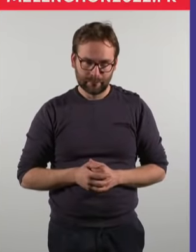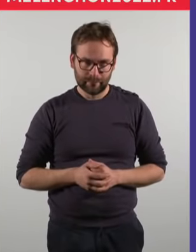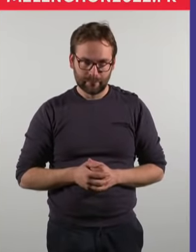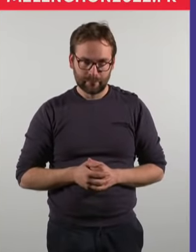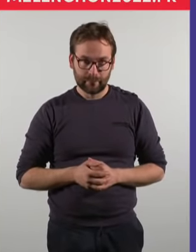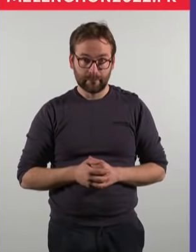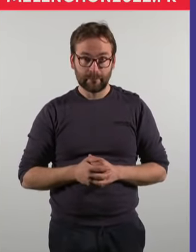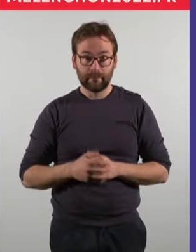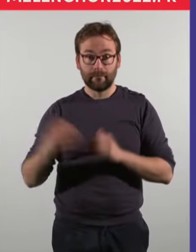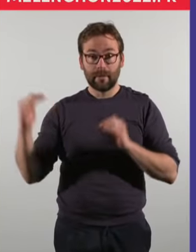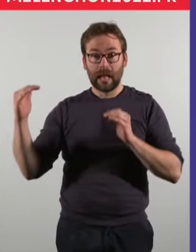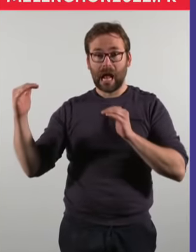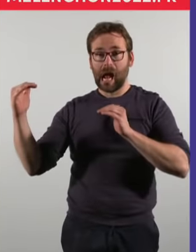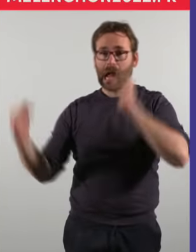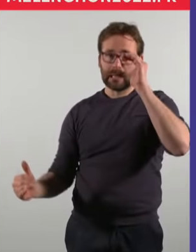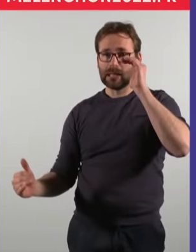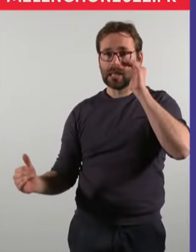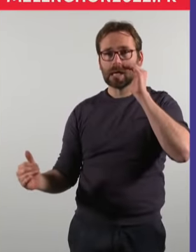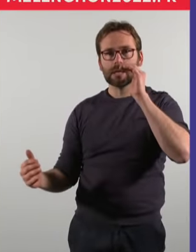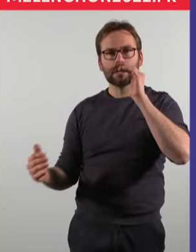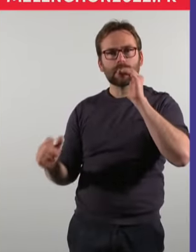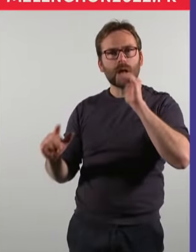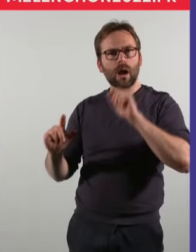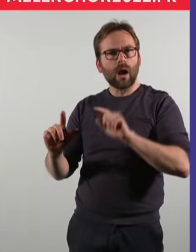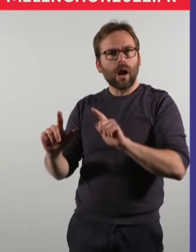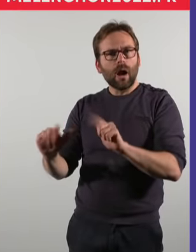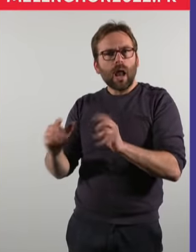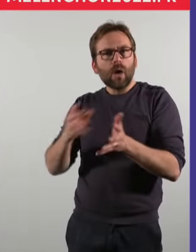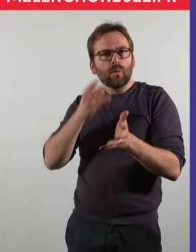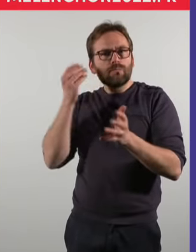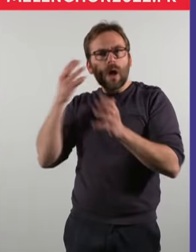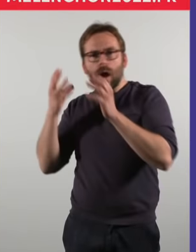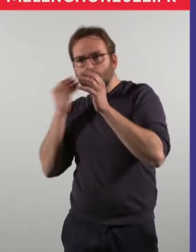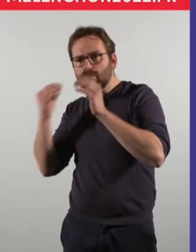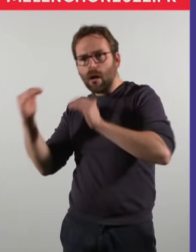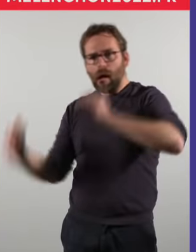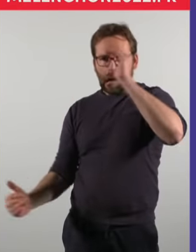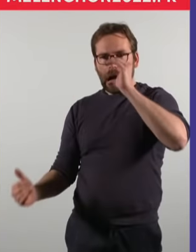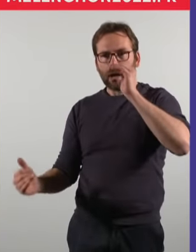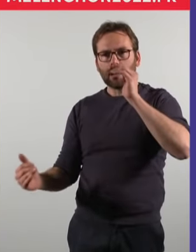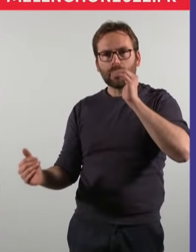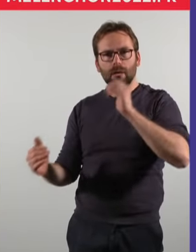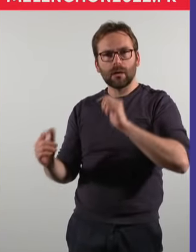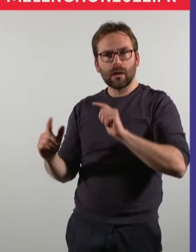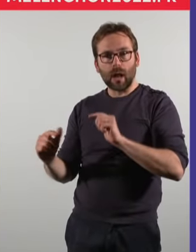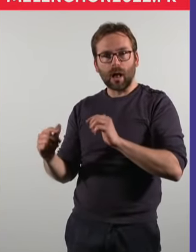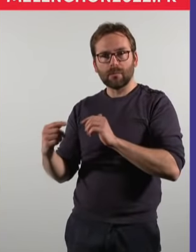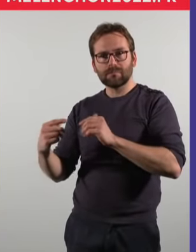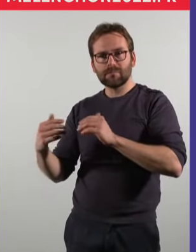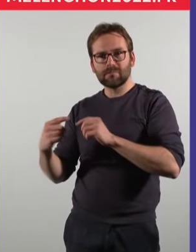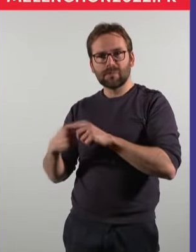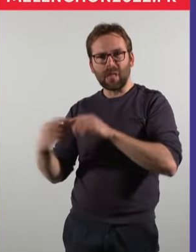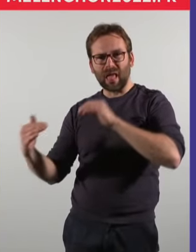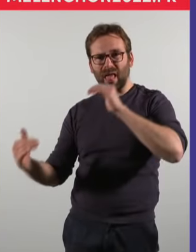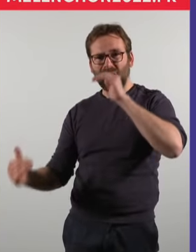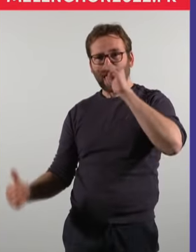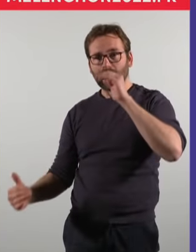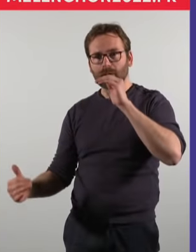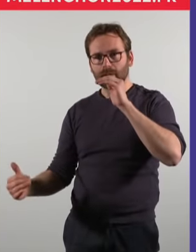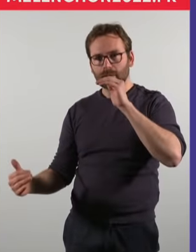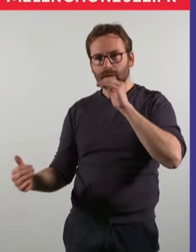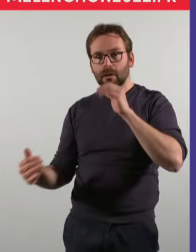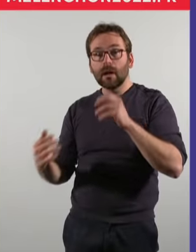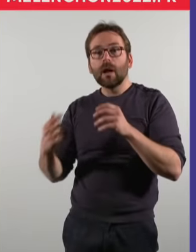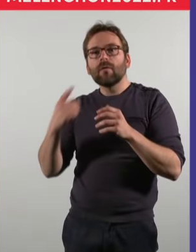cette inégalité inouïe qui a surgi parmi les êtres humains, à rebours de la tendance profonde